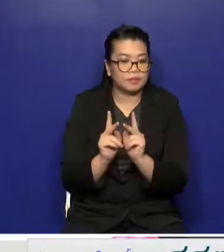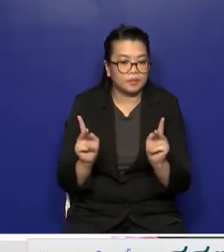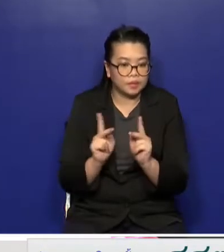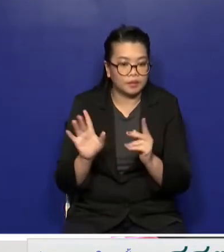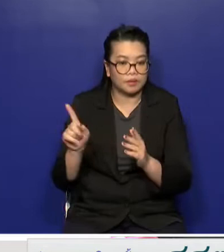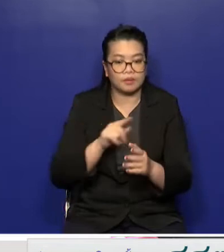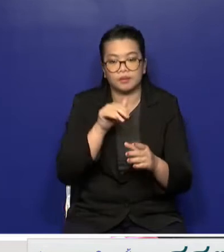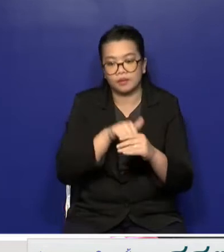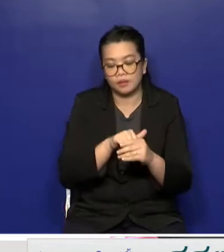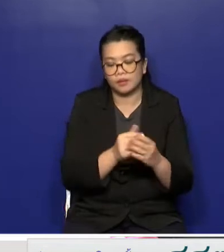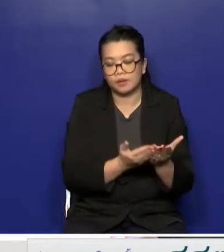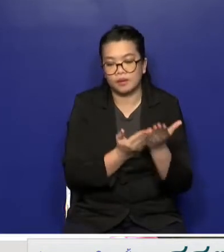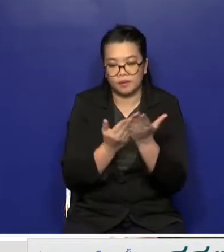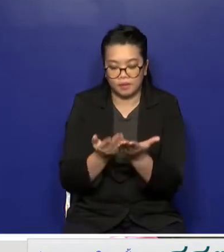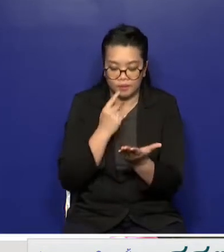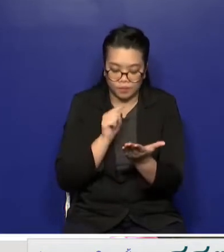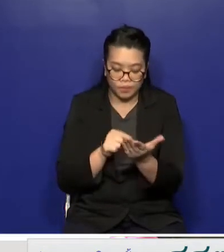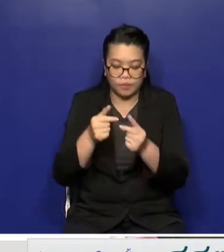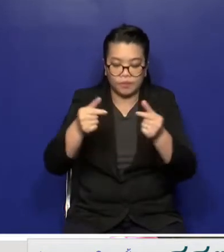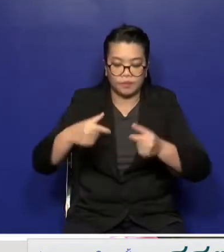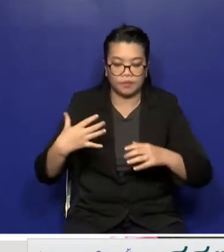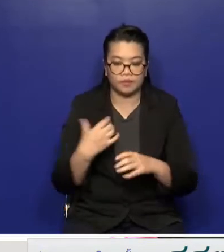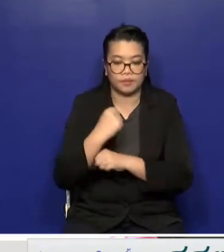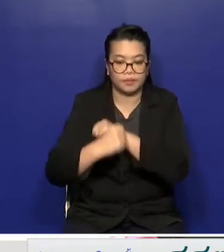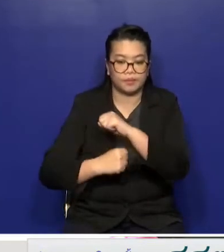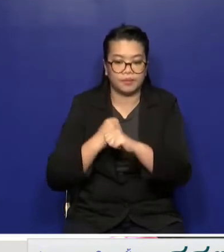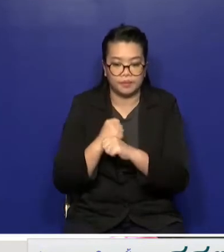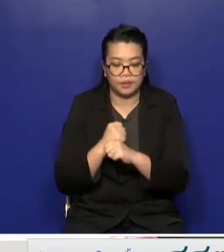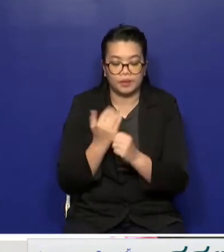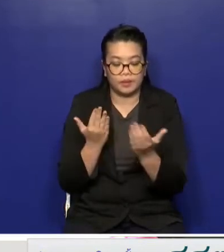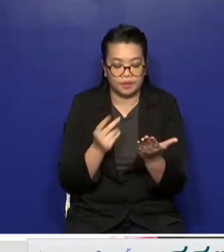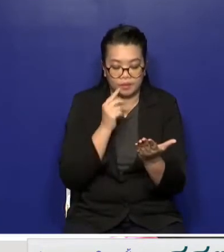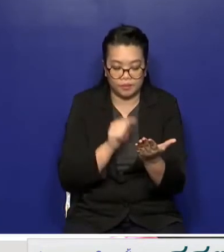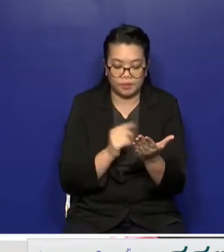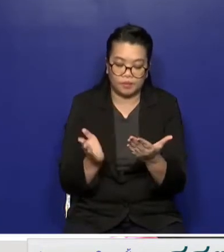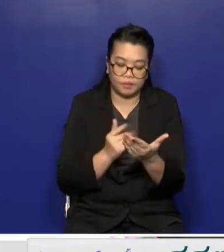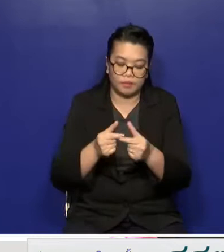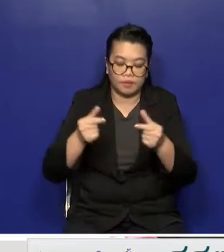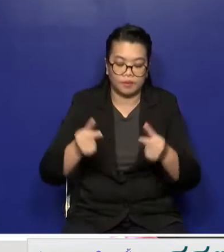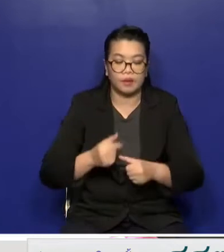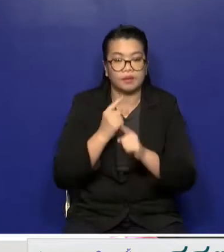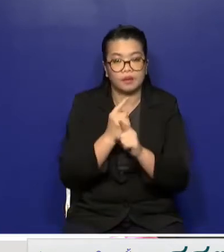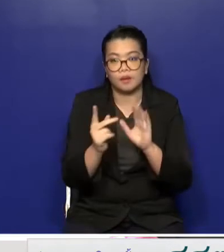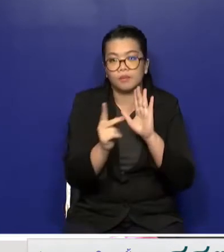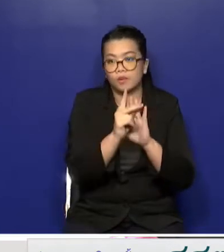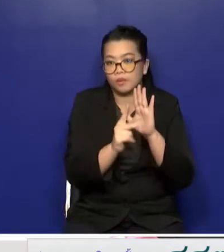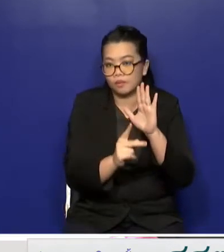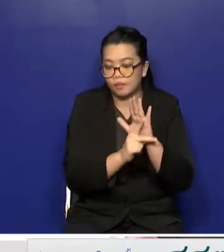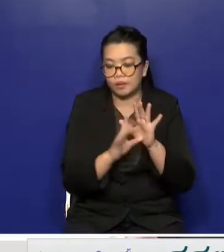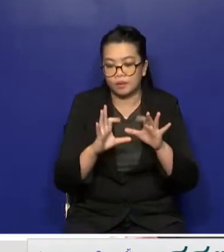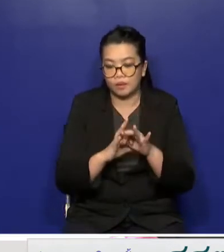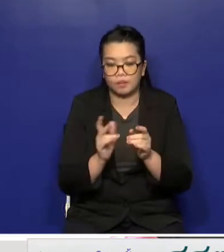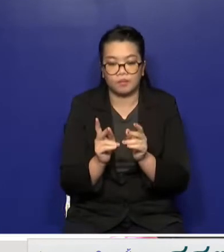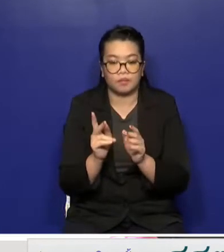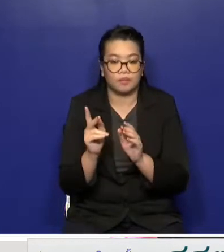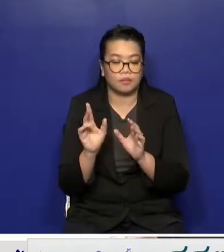ี่ได้ส่งรายงานเป็ผกประจำปีที่ต้องรายงานตามบมิจั์ของกฎหมายว่าด้คำกลกตั้